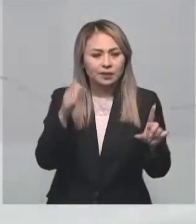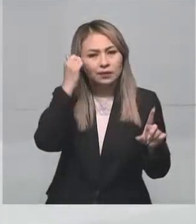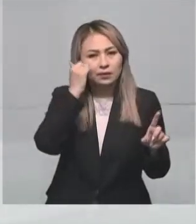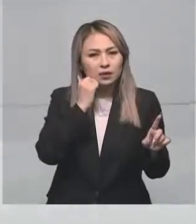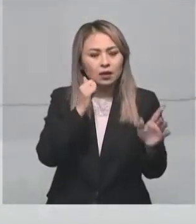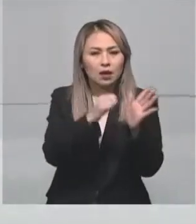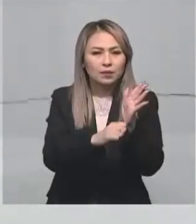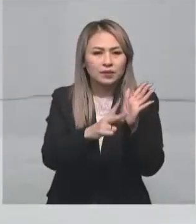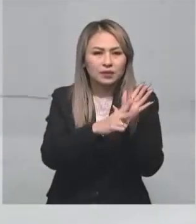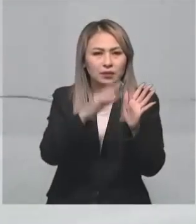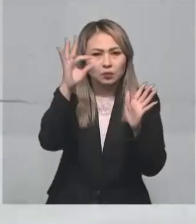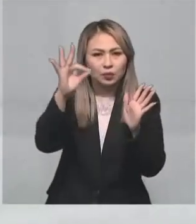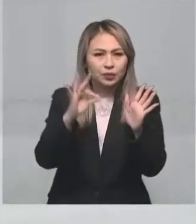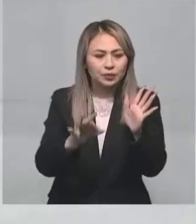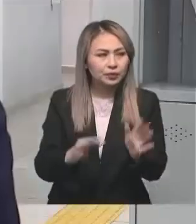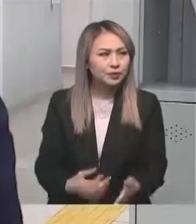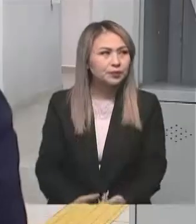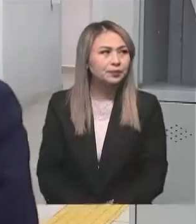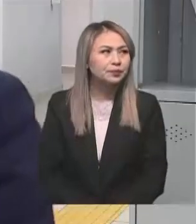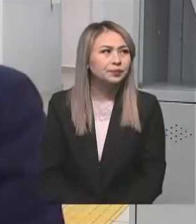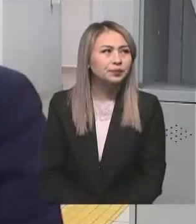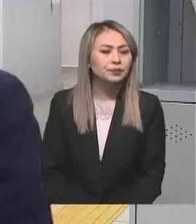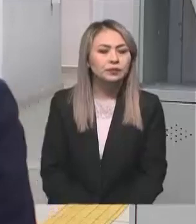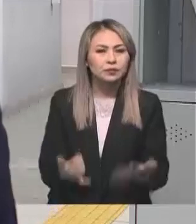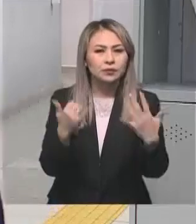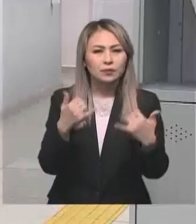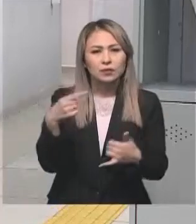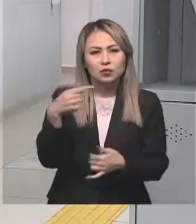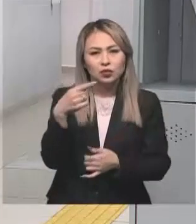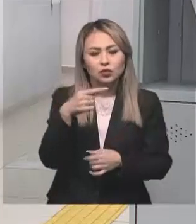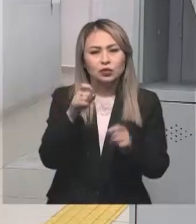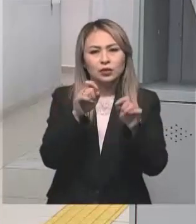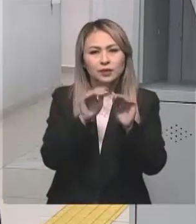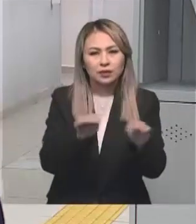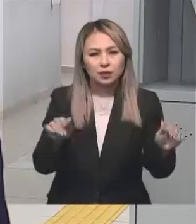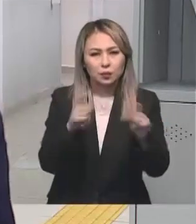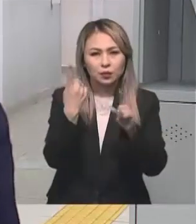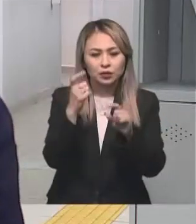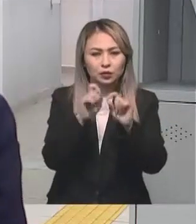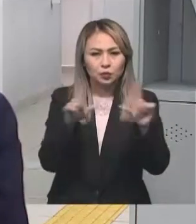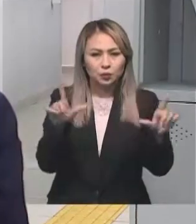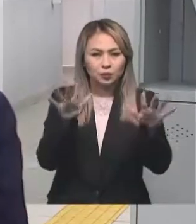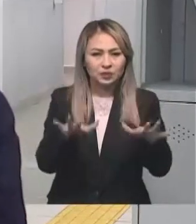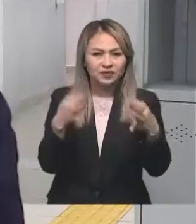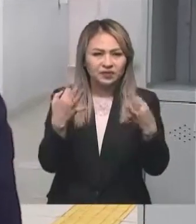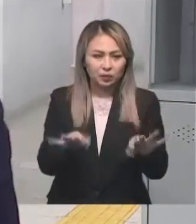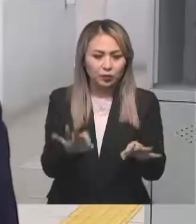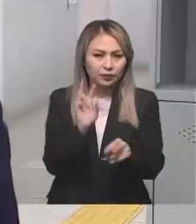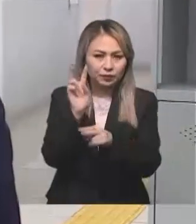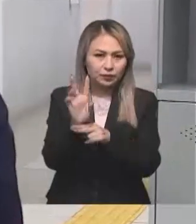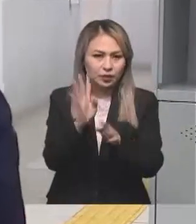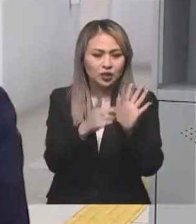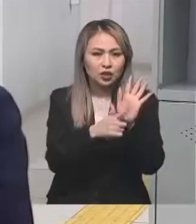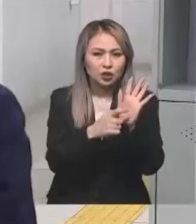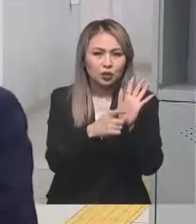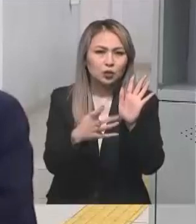тозығы 68%-ға жеткен дейді мамандар. Қазіргі күні 1000 бала бір мектепке барады. Біз орны бос мектепке барамыз.